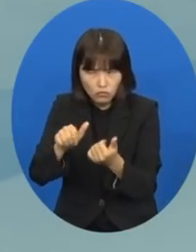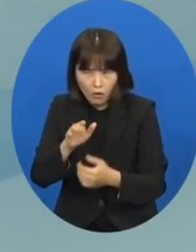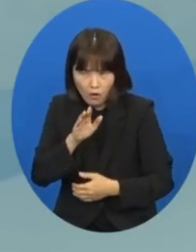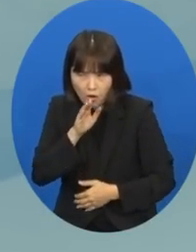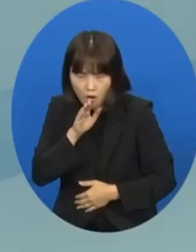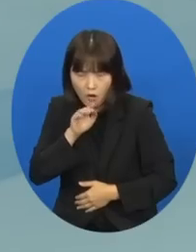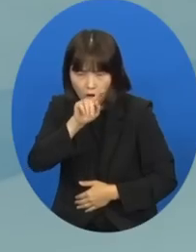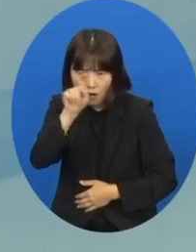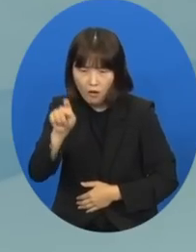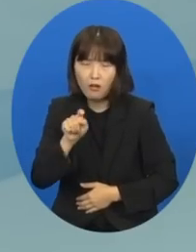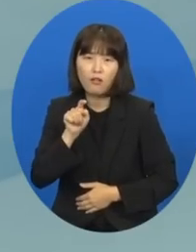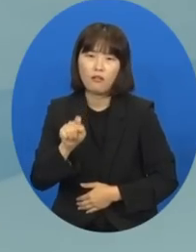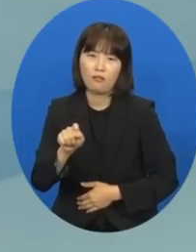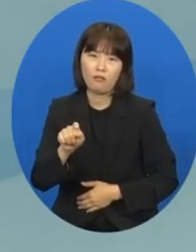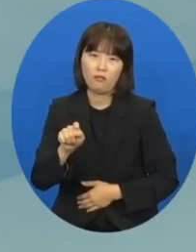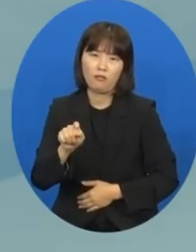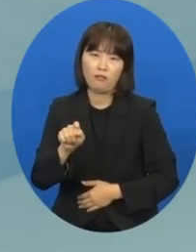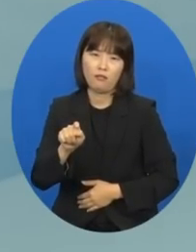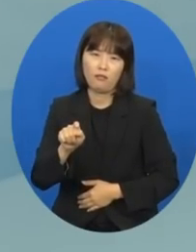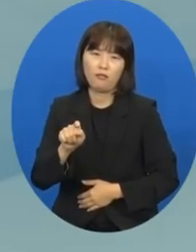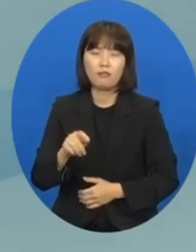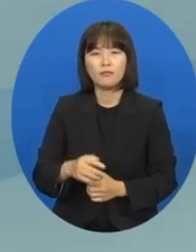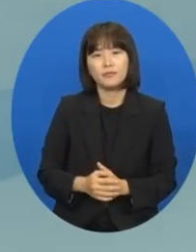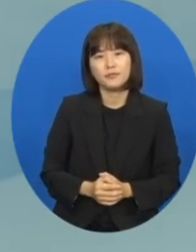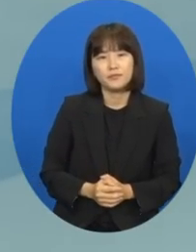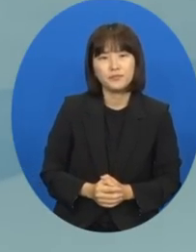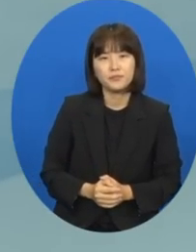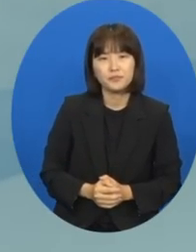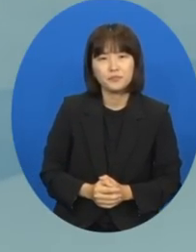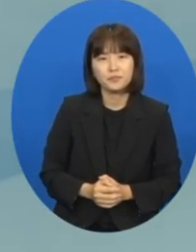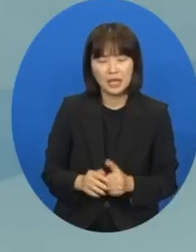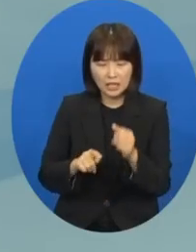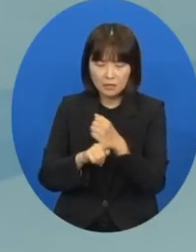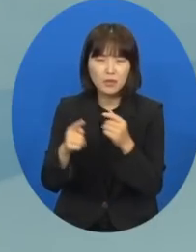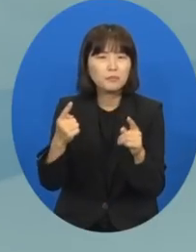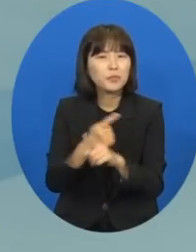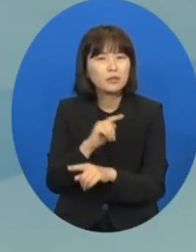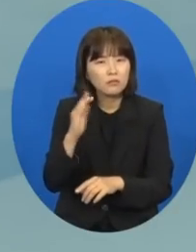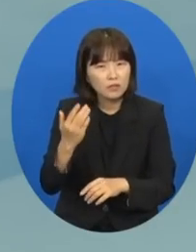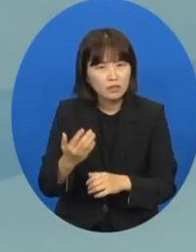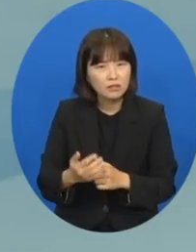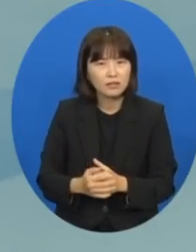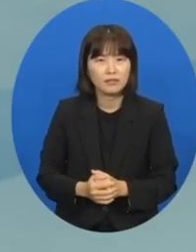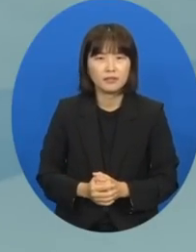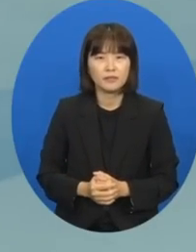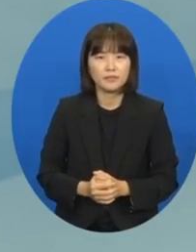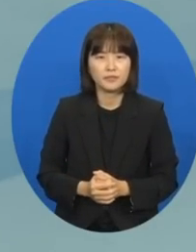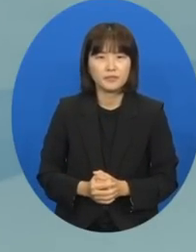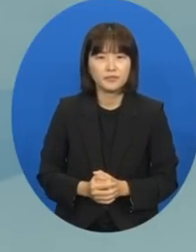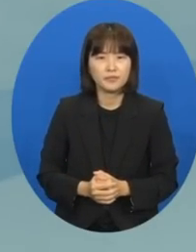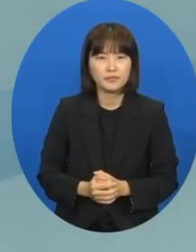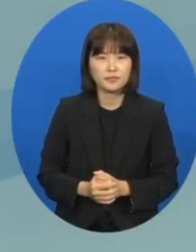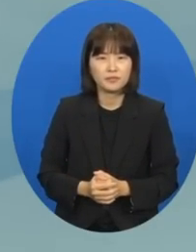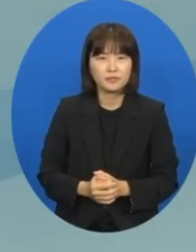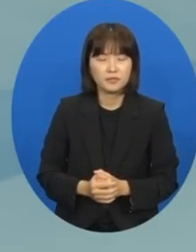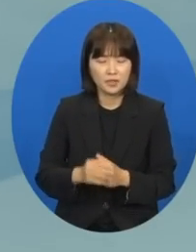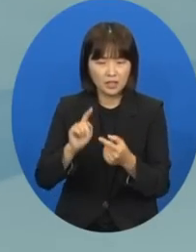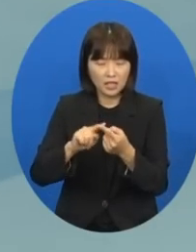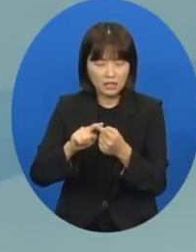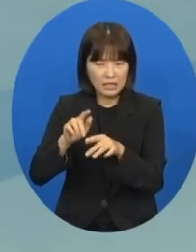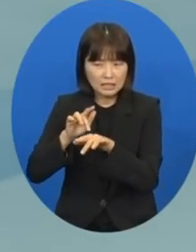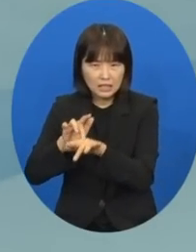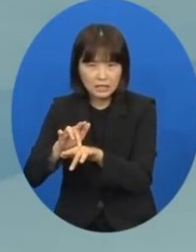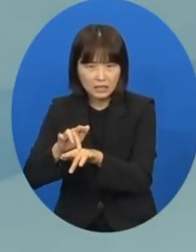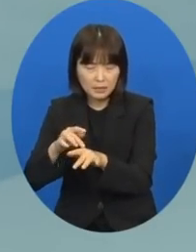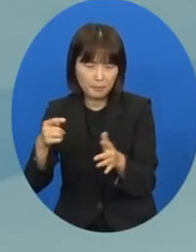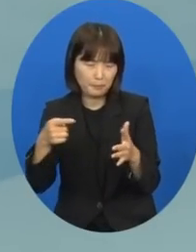반드시 죽는다다가 죽을까 노라로 바뀌었어요. 그 뉘앙스의 변화의 차이를 사탄이 캐치를 했습니다.